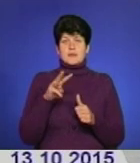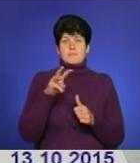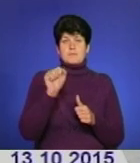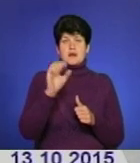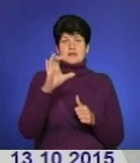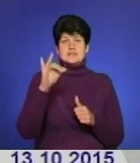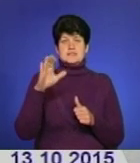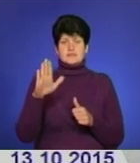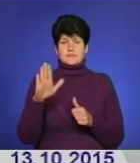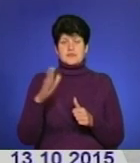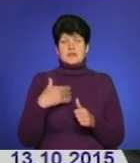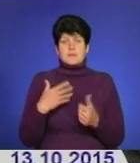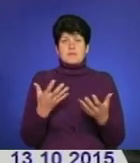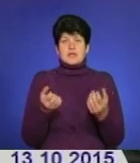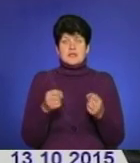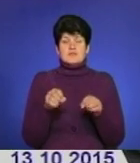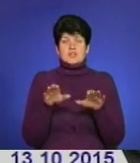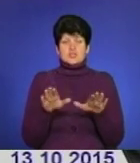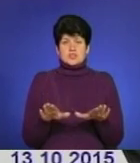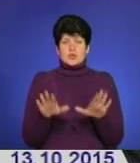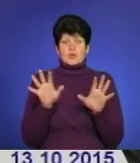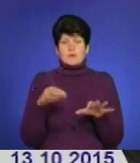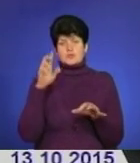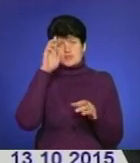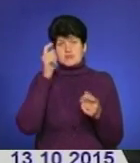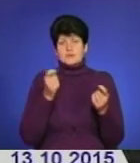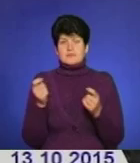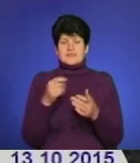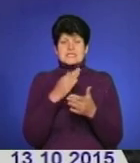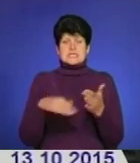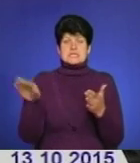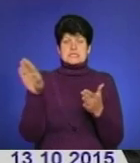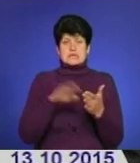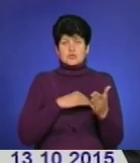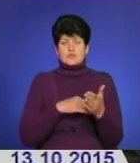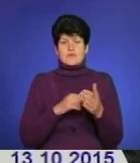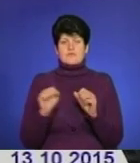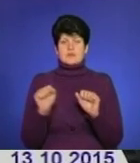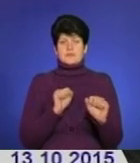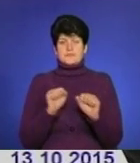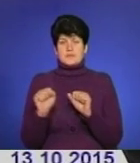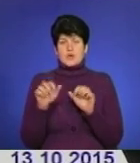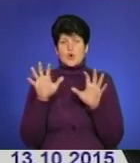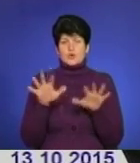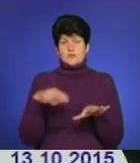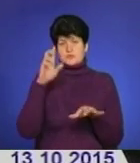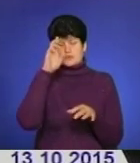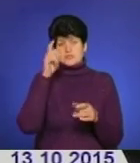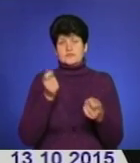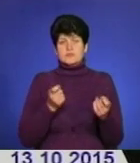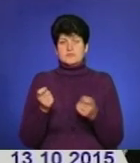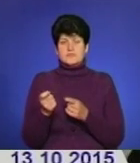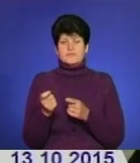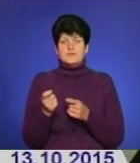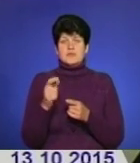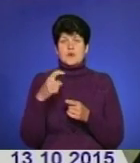Я прийняв рішення голова обласної державної адміністрації і скасував розпорядження голови обласної державної